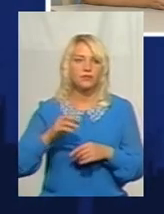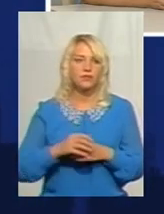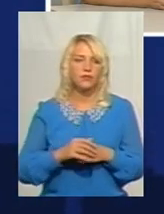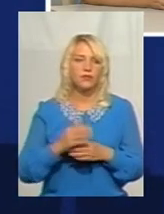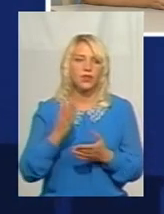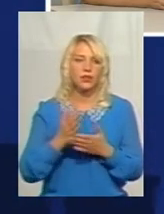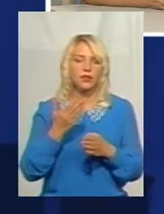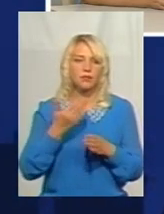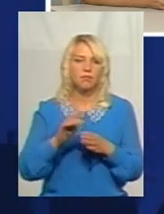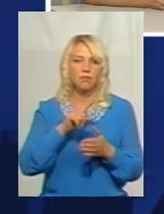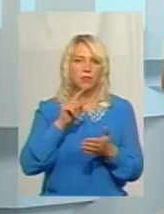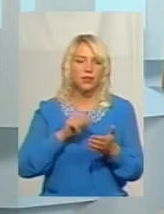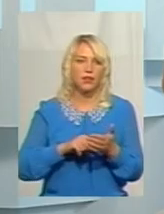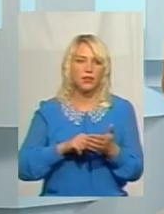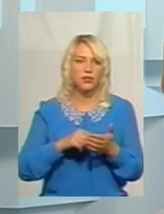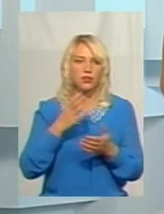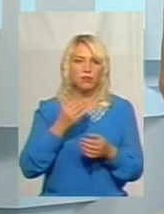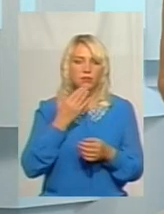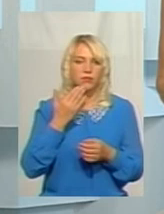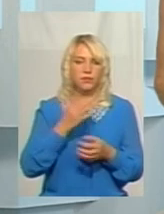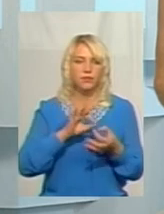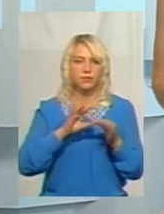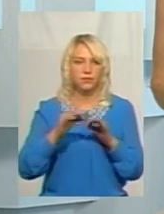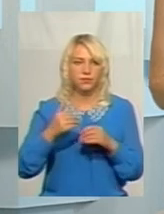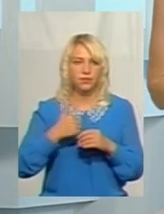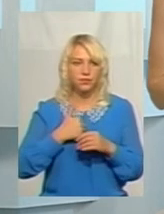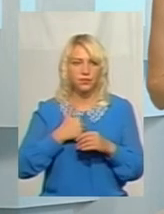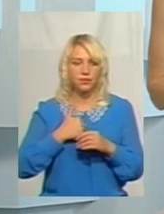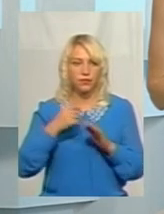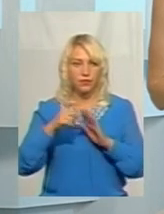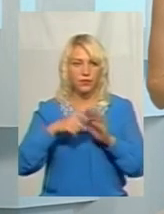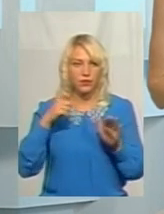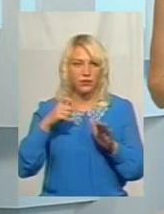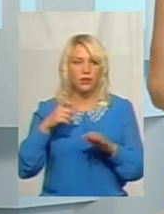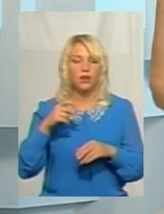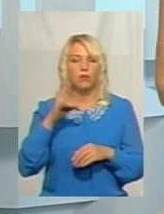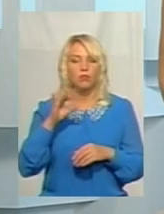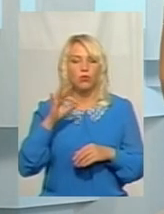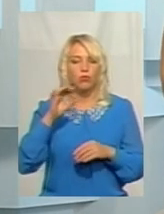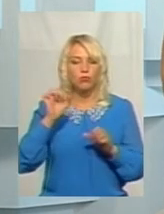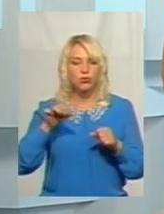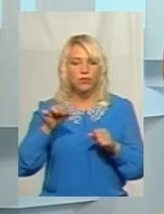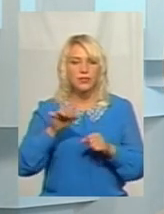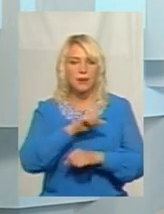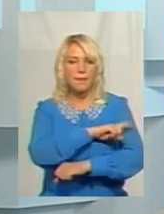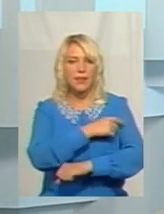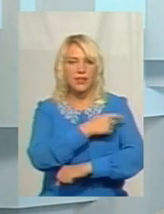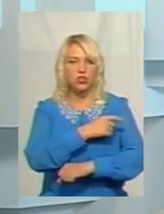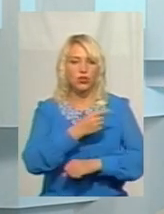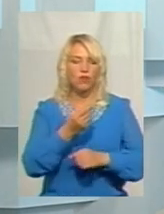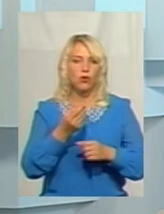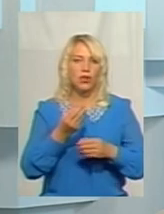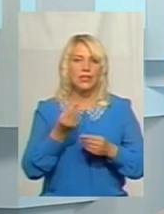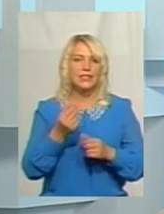питання ще хотілося б детальніше дізнатися, пише Олена Дмитрівна, про можливість медичного страхування у найближчий